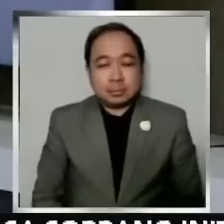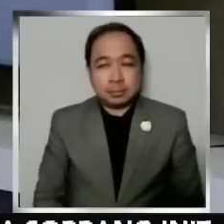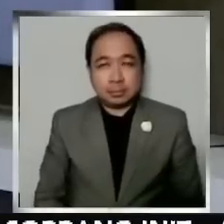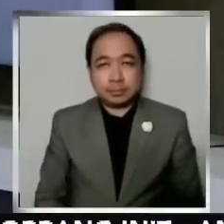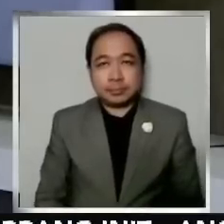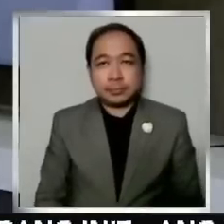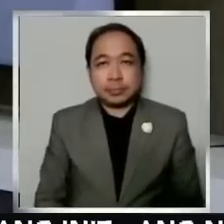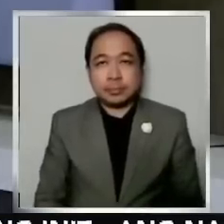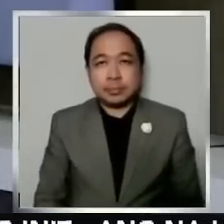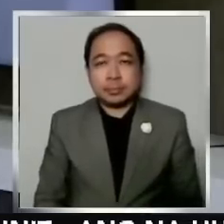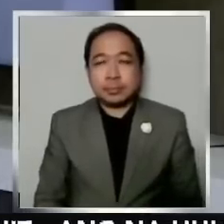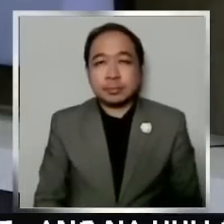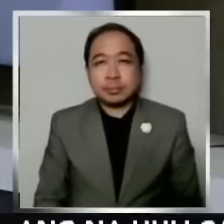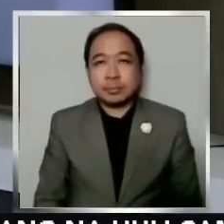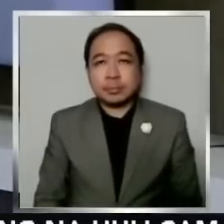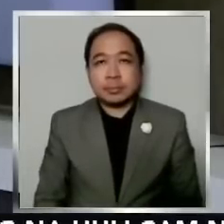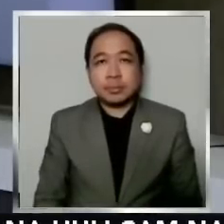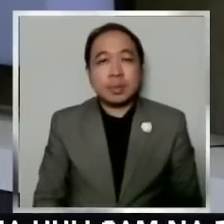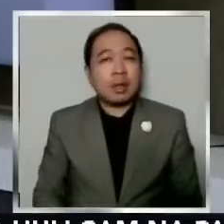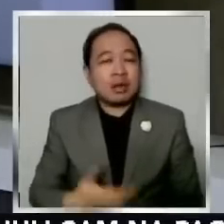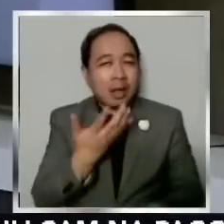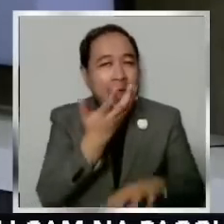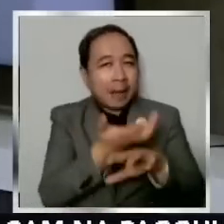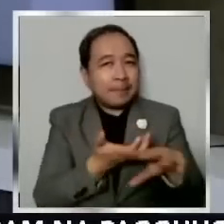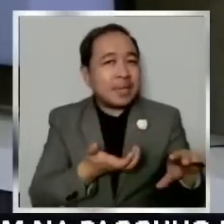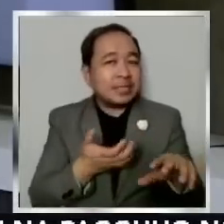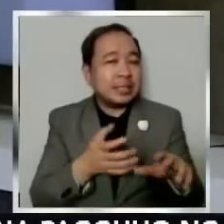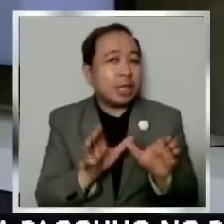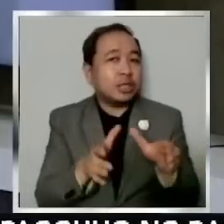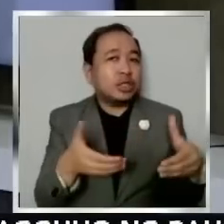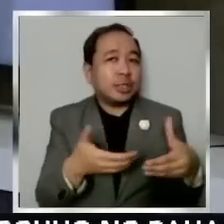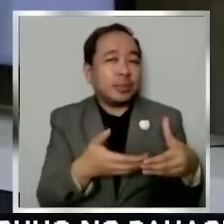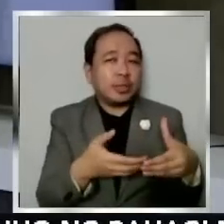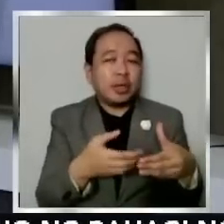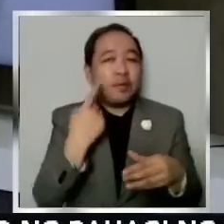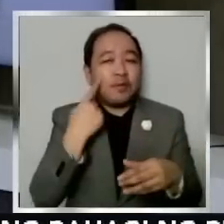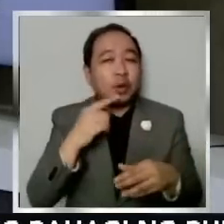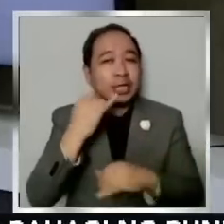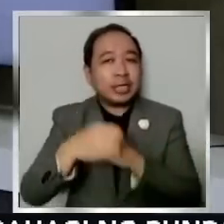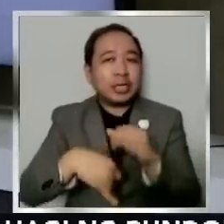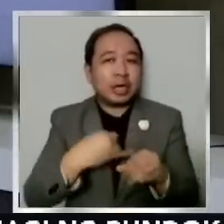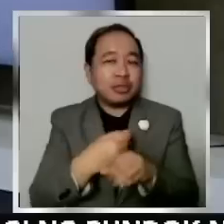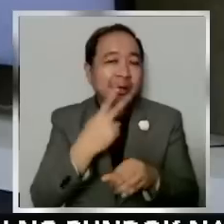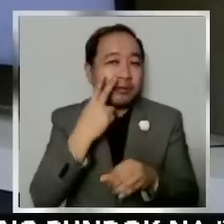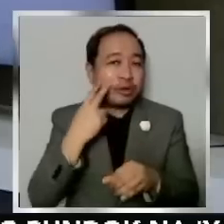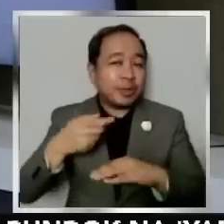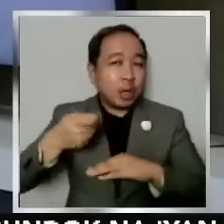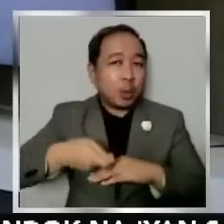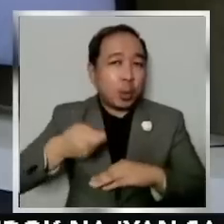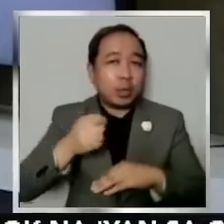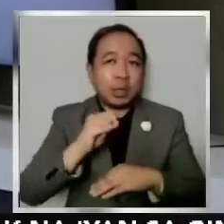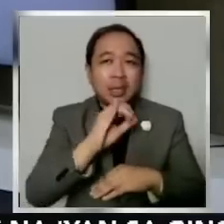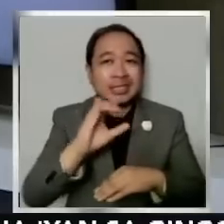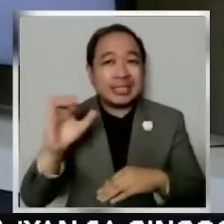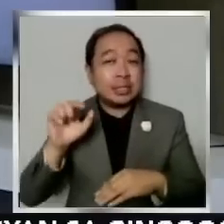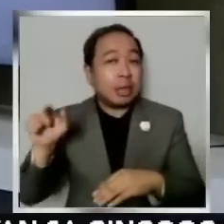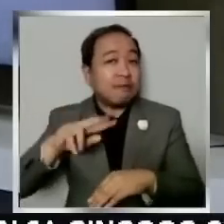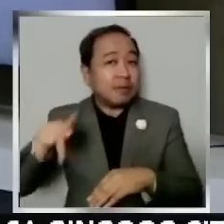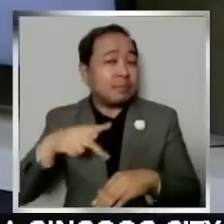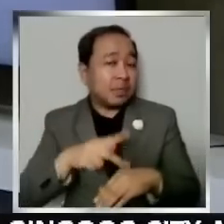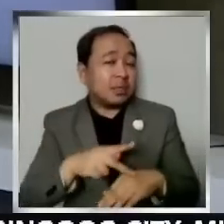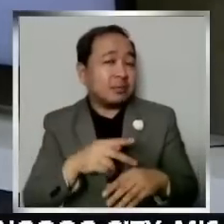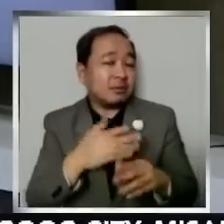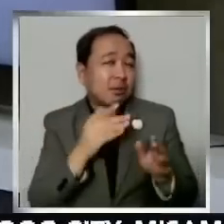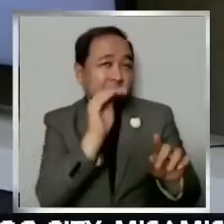Ibinasura na ng Appeals Chamber ng International Criminal Court o ICC ang hiling ng Pilipinas na itigil ang investigasyon sa kampanya